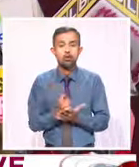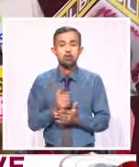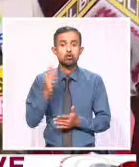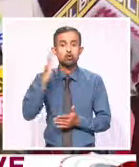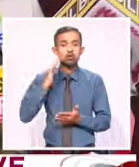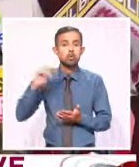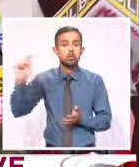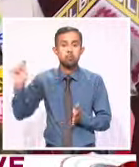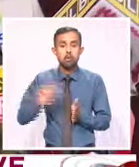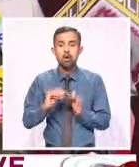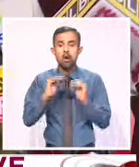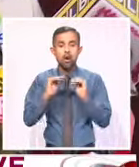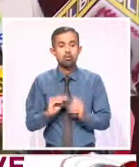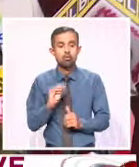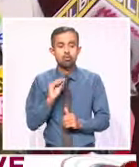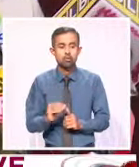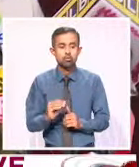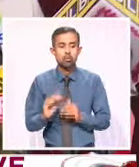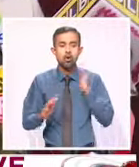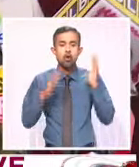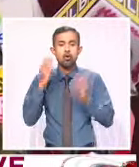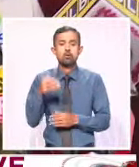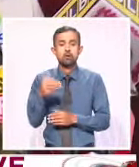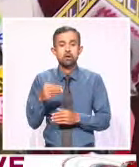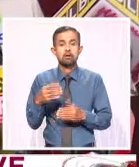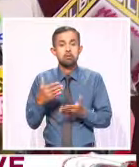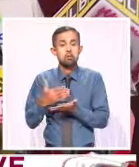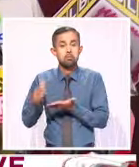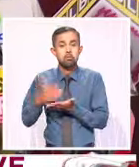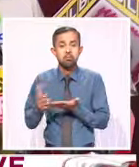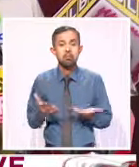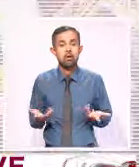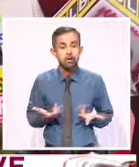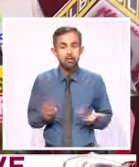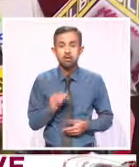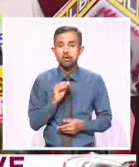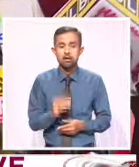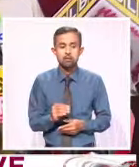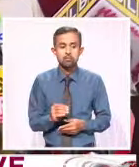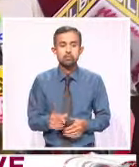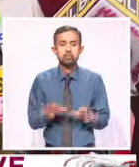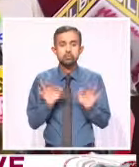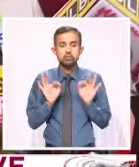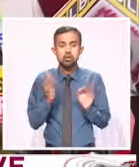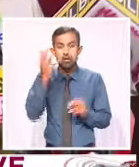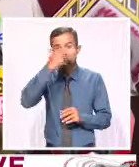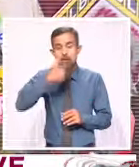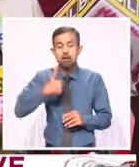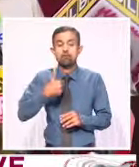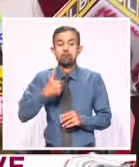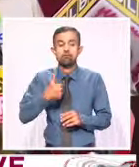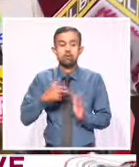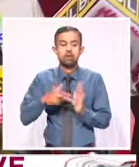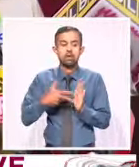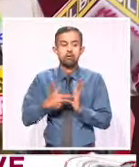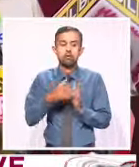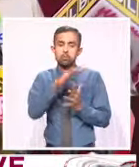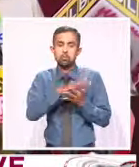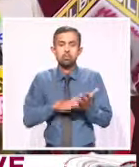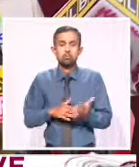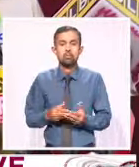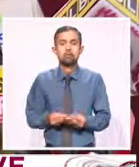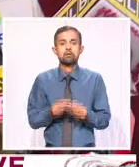විදේශ ආදායම් අඩු වෙලා තියෙනවා නම්, ලෝකෙට ණය වෙලා තියෙනවා, ණය ගෙවා ගන්න විදියක් නැත්තම් සුබදායි සුන්දර සුළලිත අයවැය